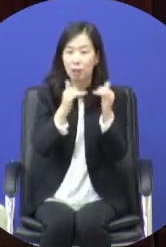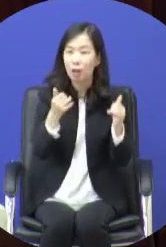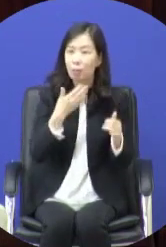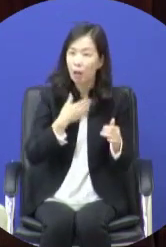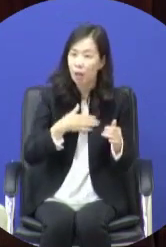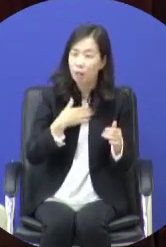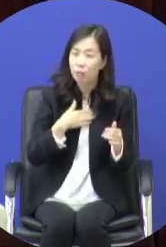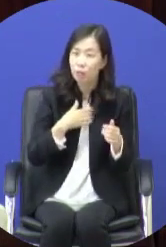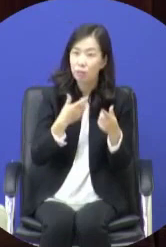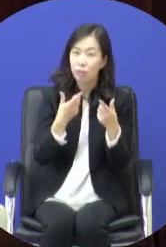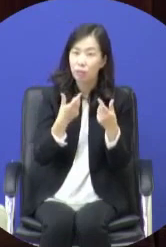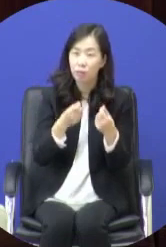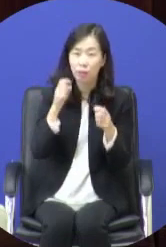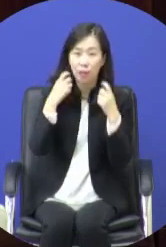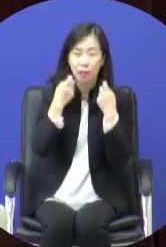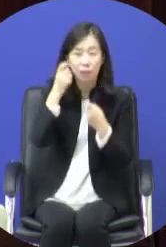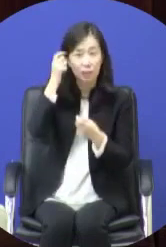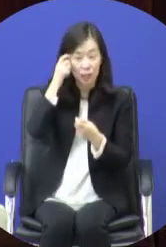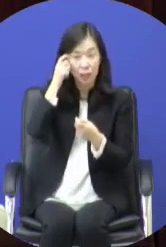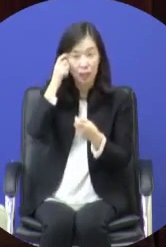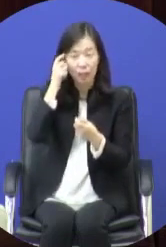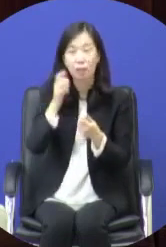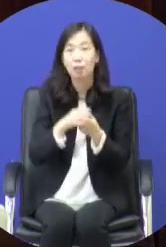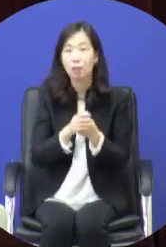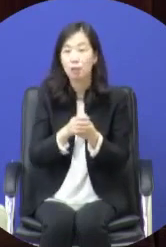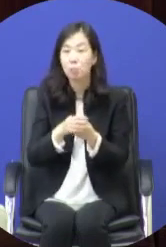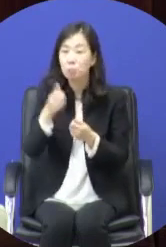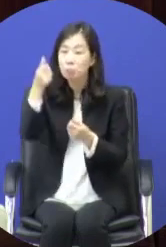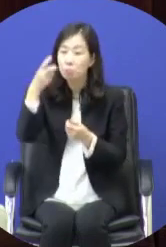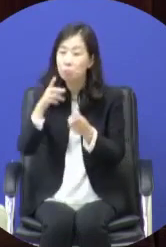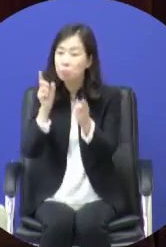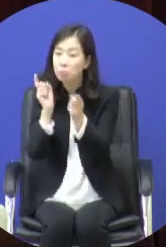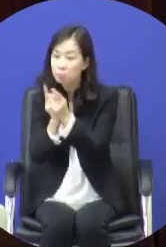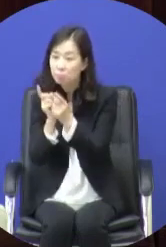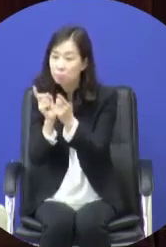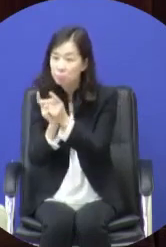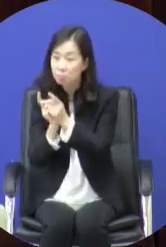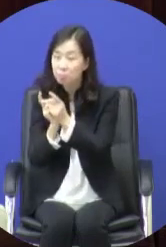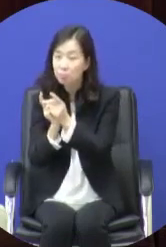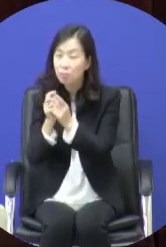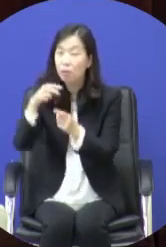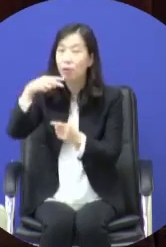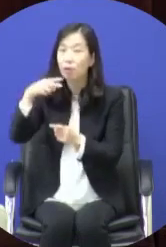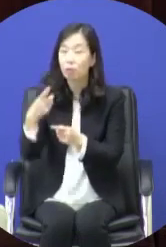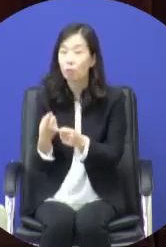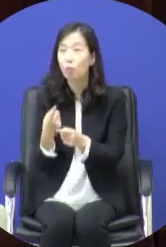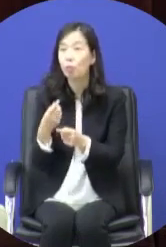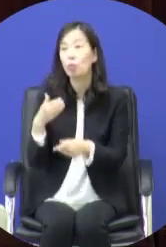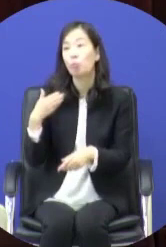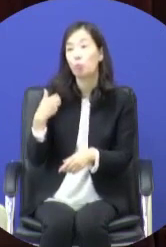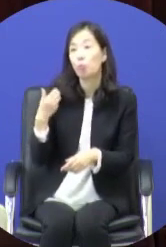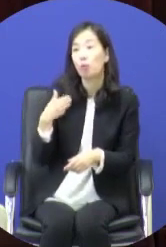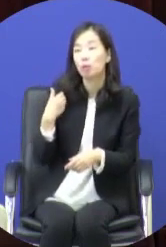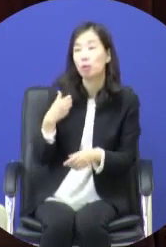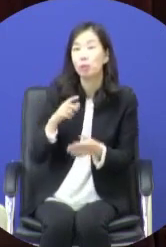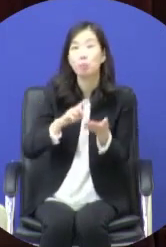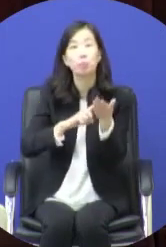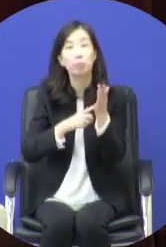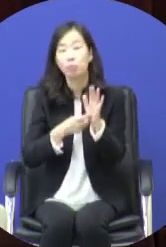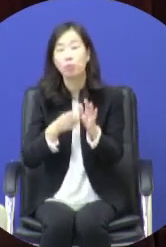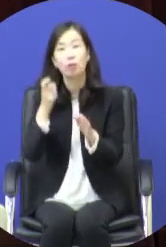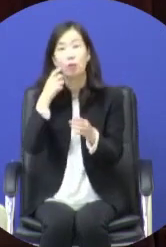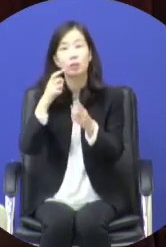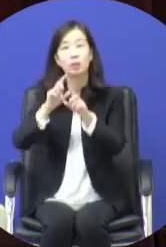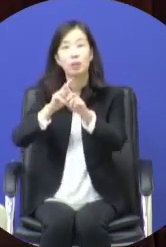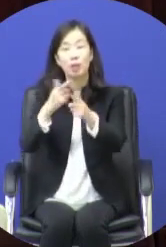것은 주관적이며 몇 차례 만났다 하더라도 몰랐다는 표현은